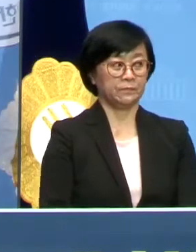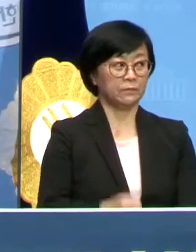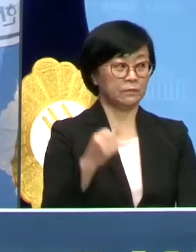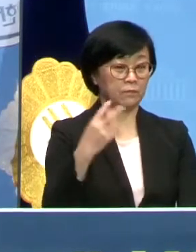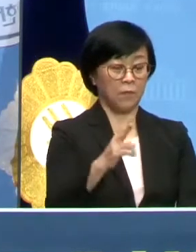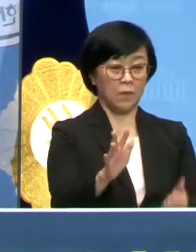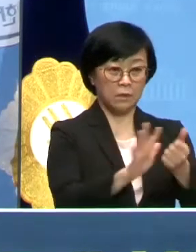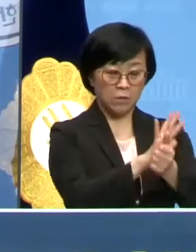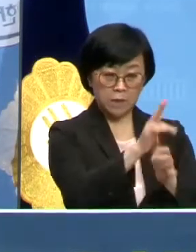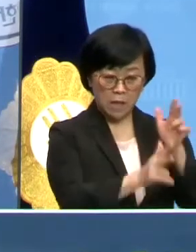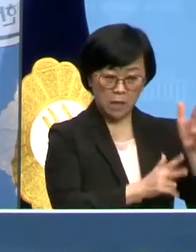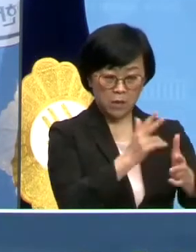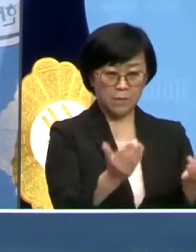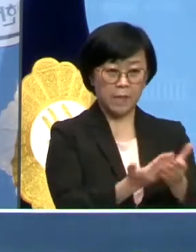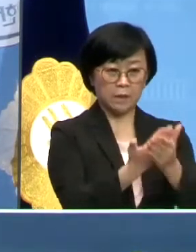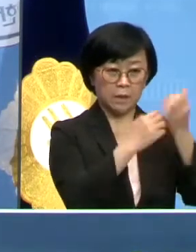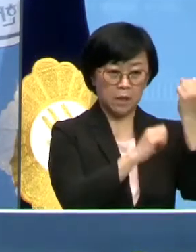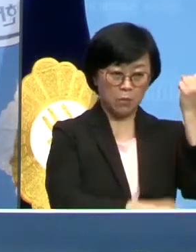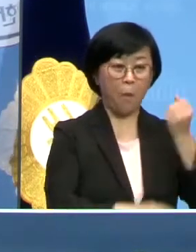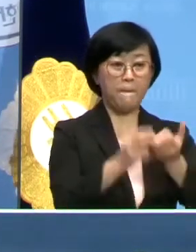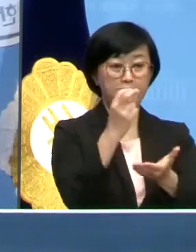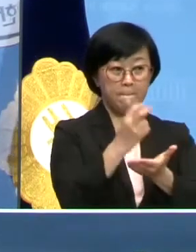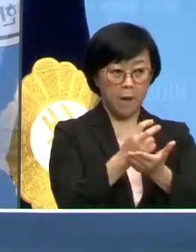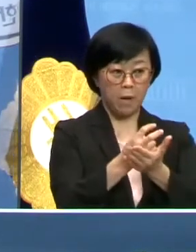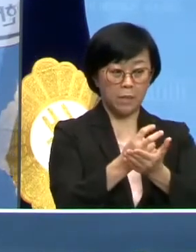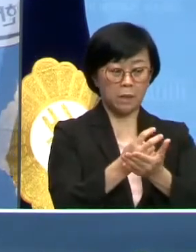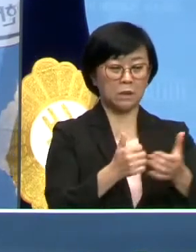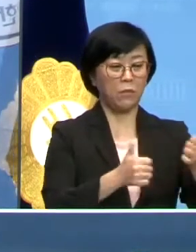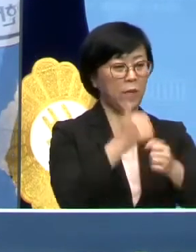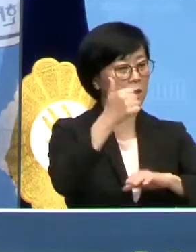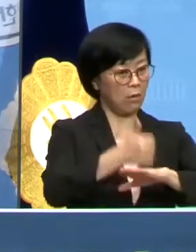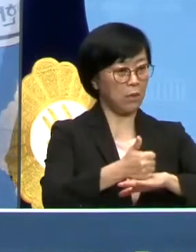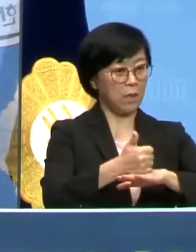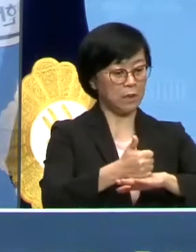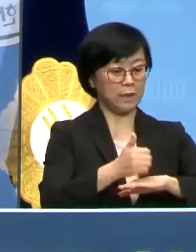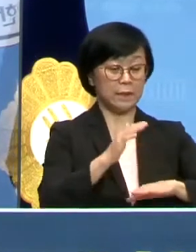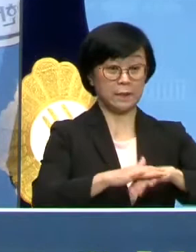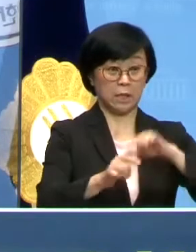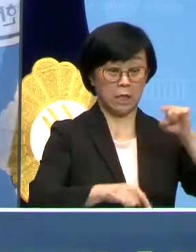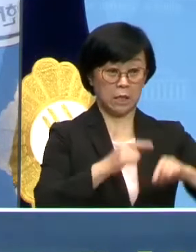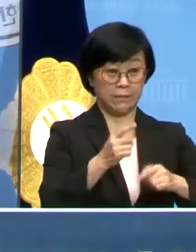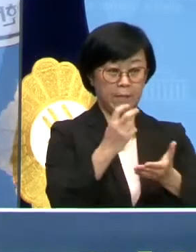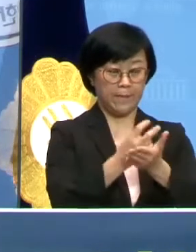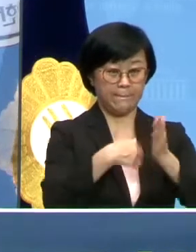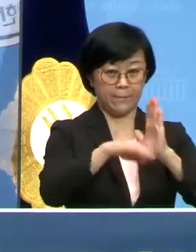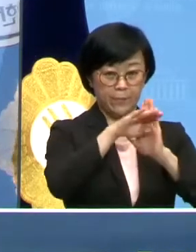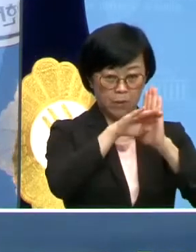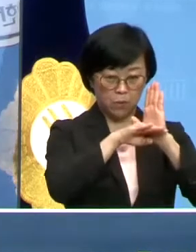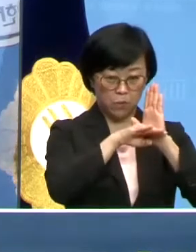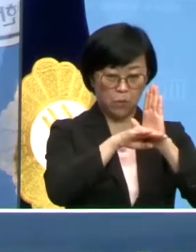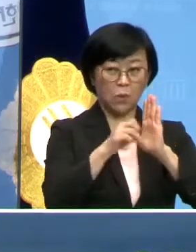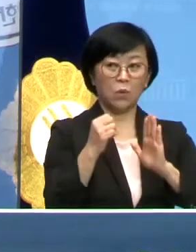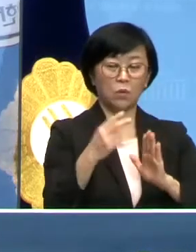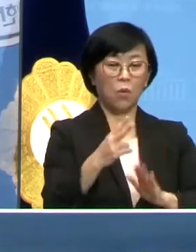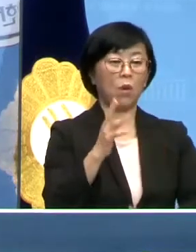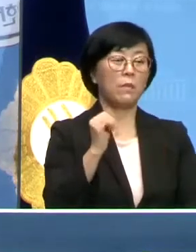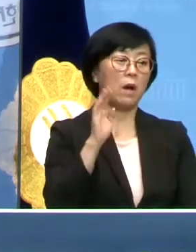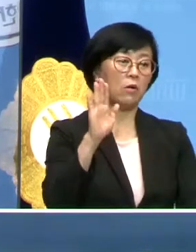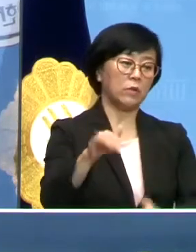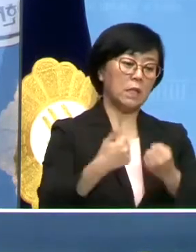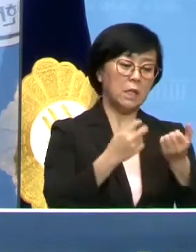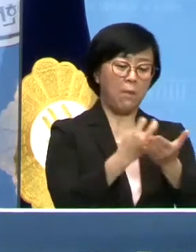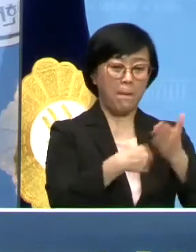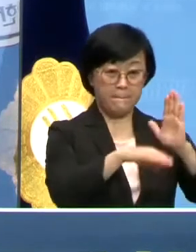그리고 서비스 산업 발전 기본법이 바로 그 회의 결별 을 실행하는 법 아니었습니다 또한 얼마 우 이